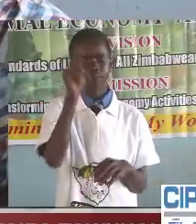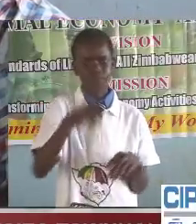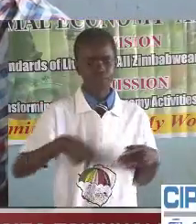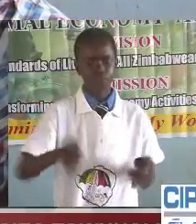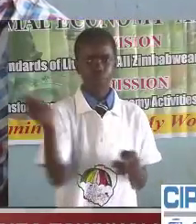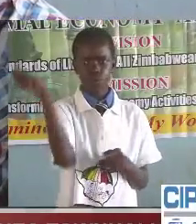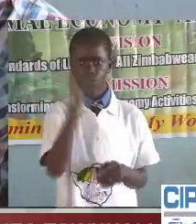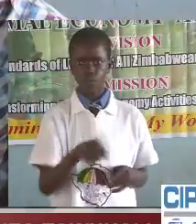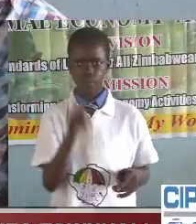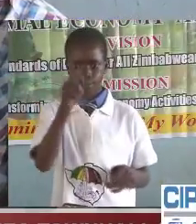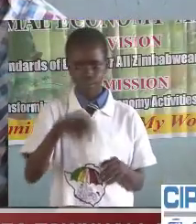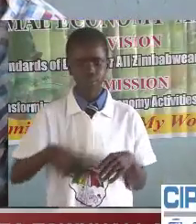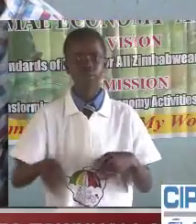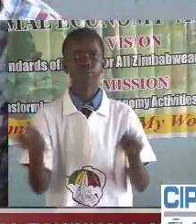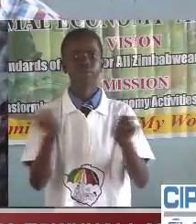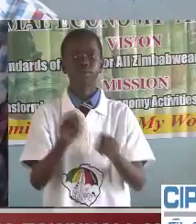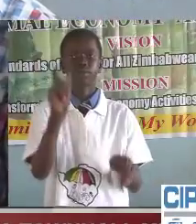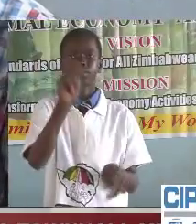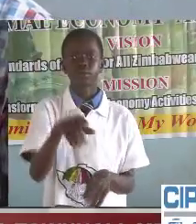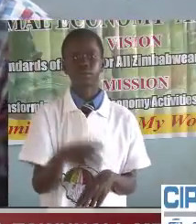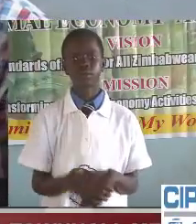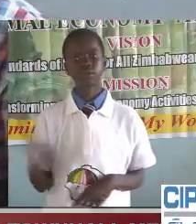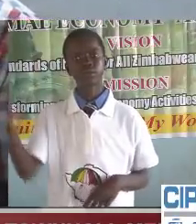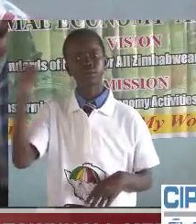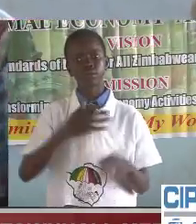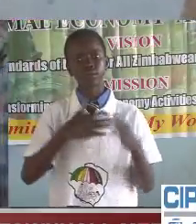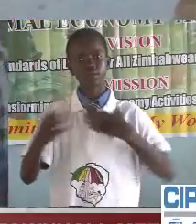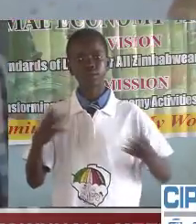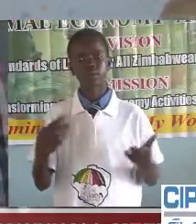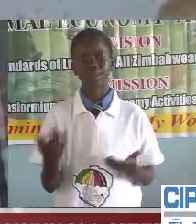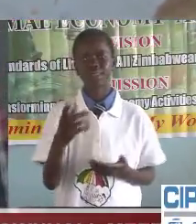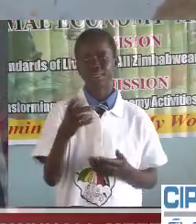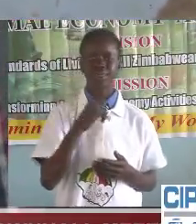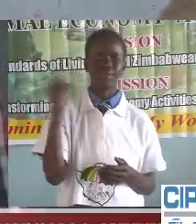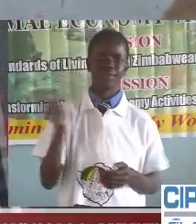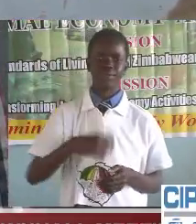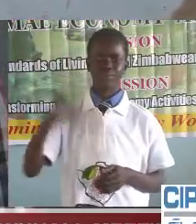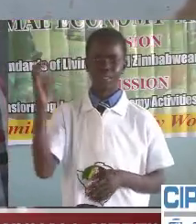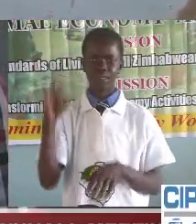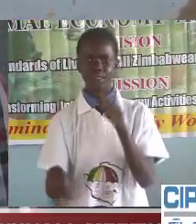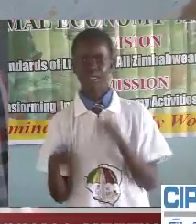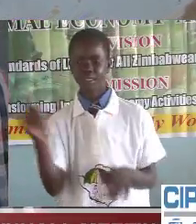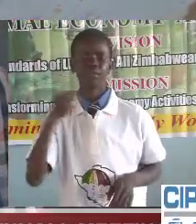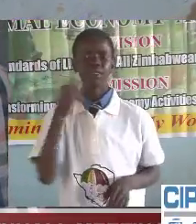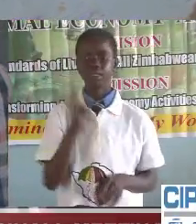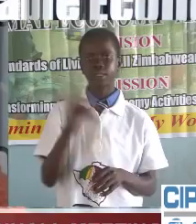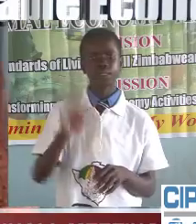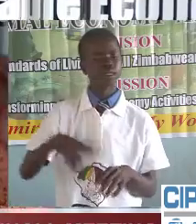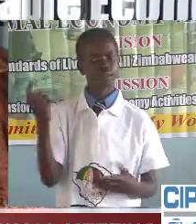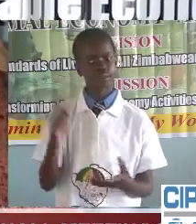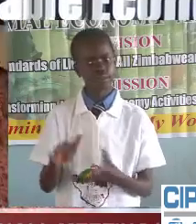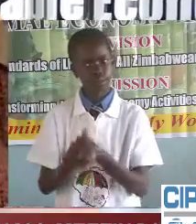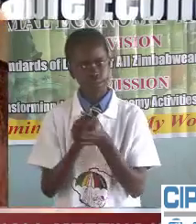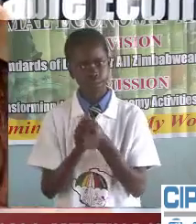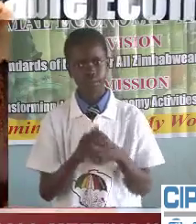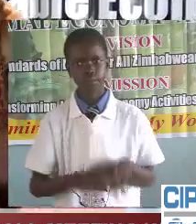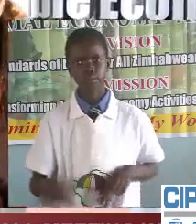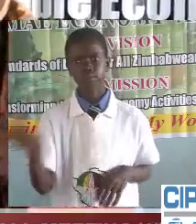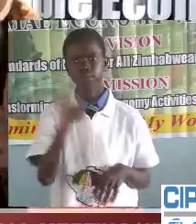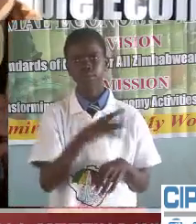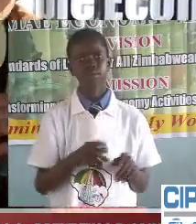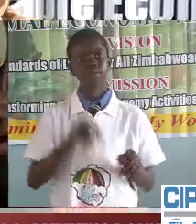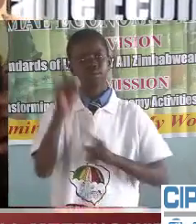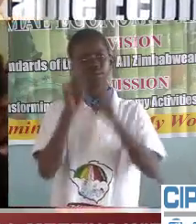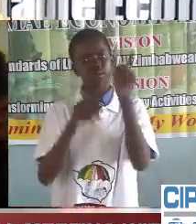kuuya kuzotuka mumwe candidate ari pano, hausi kuuya kuzoshora nekushoropodza imwewo pati zvayo whether iripo kana kuti